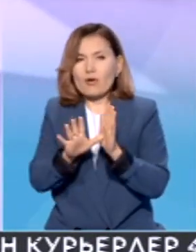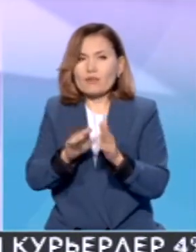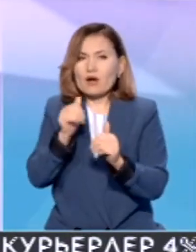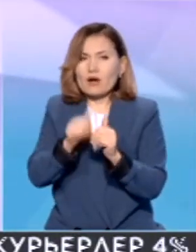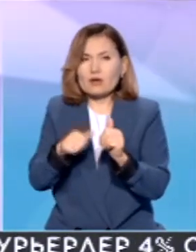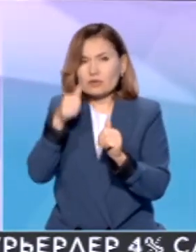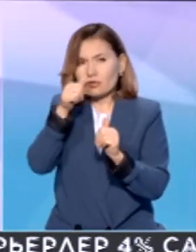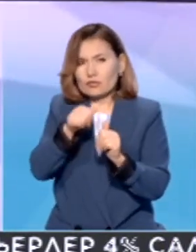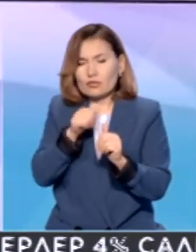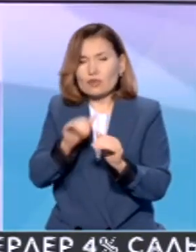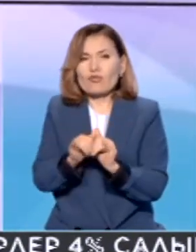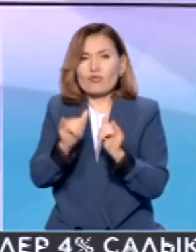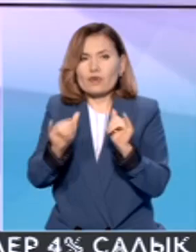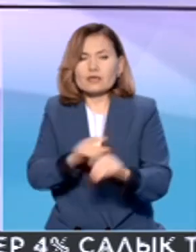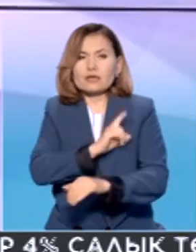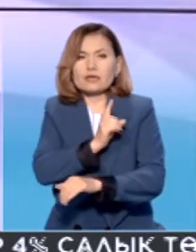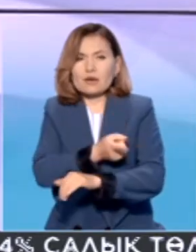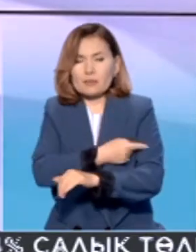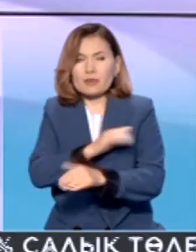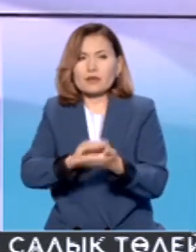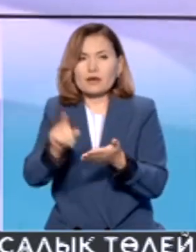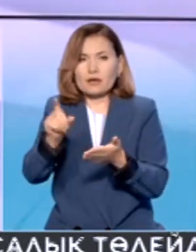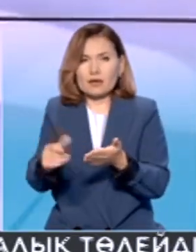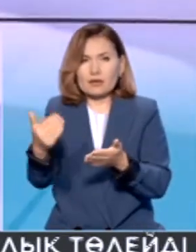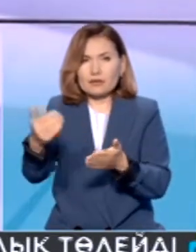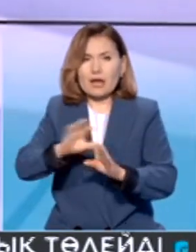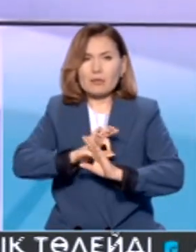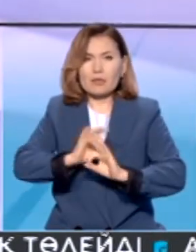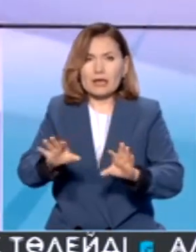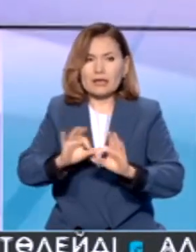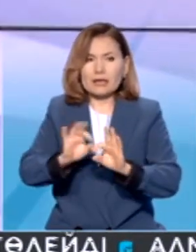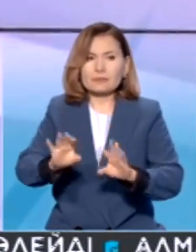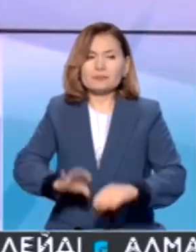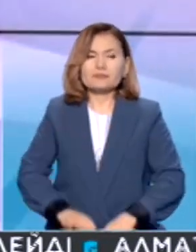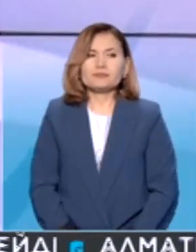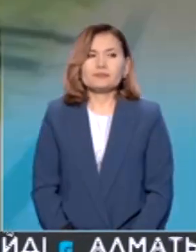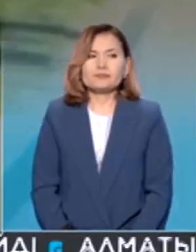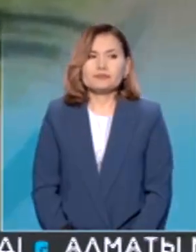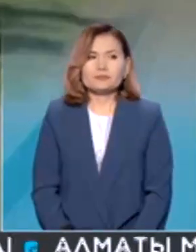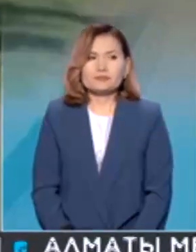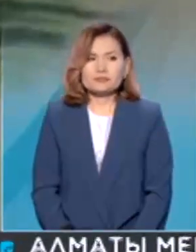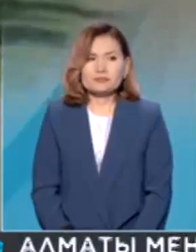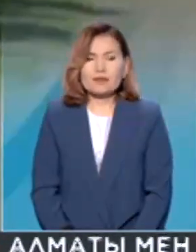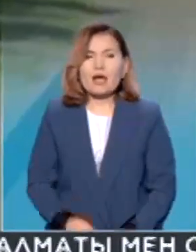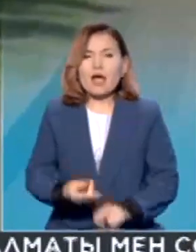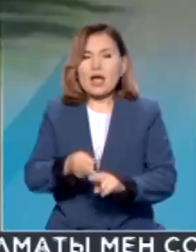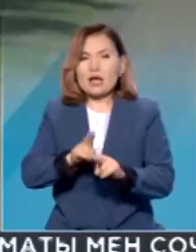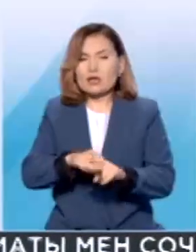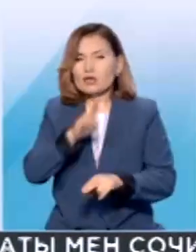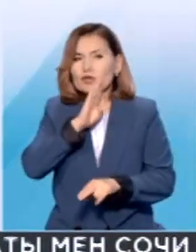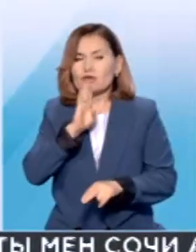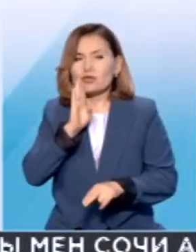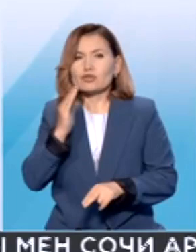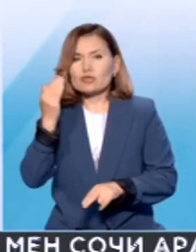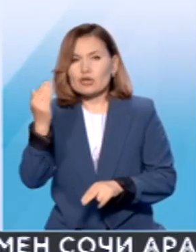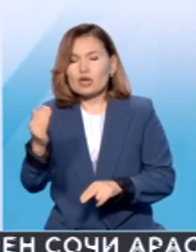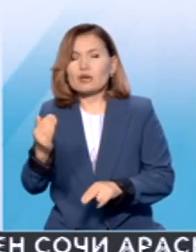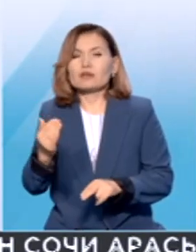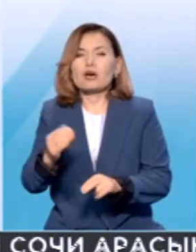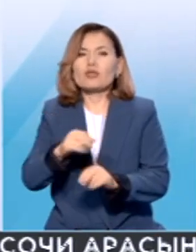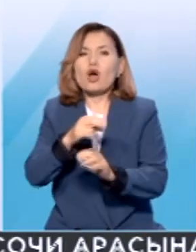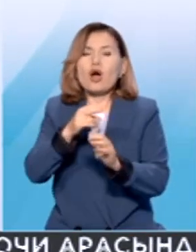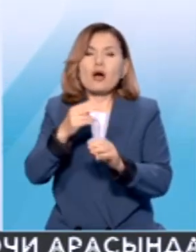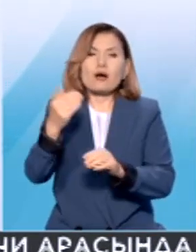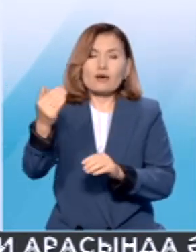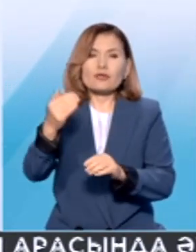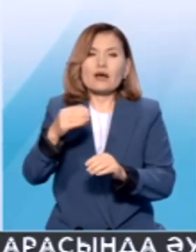отыр. Лондондағы тілшіміз Марина Бекенова толығырақ айтсын. Рейчел Хоуэйдің қызы 17 жасында вейпингтің құрбаны